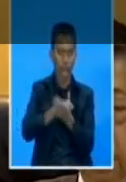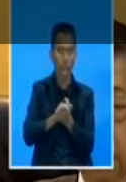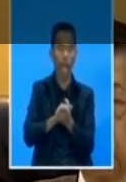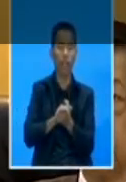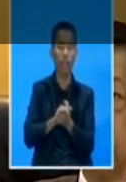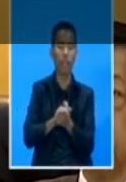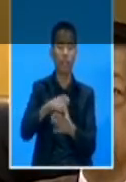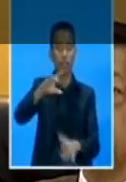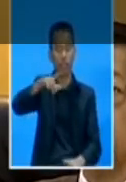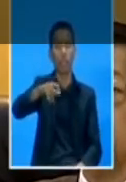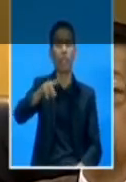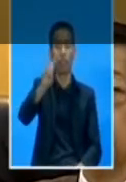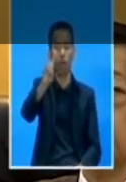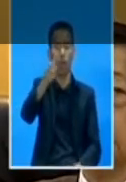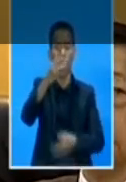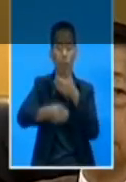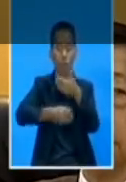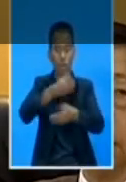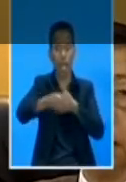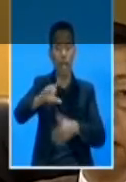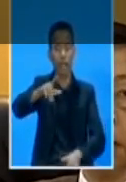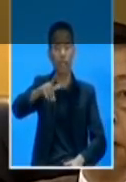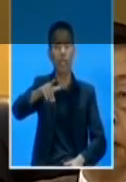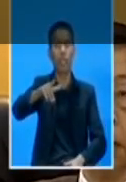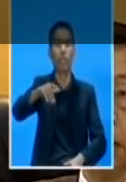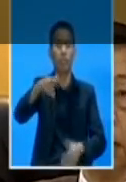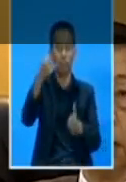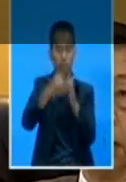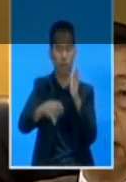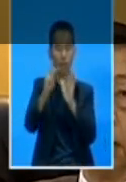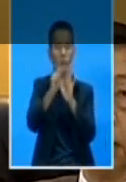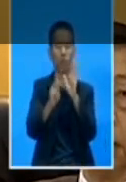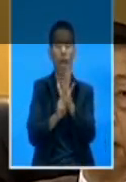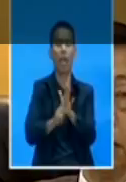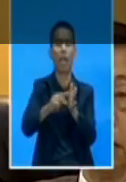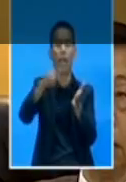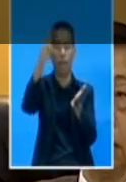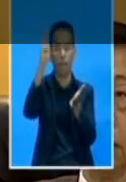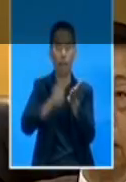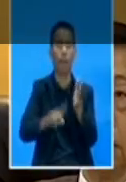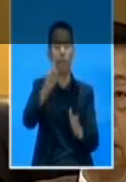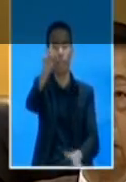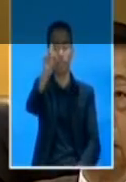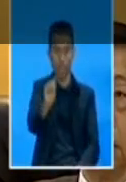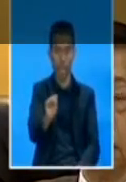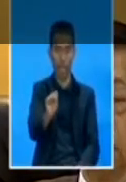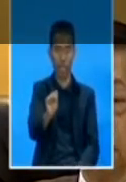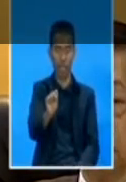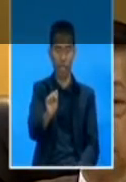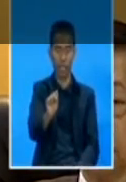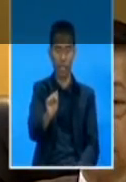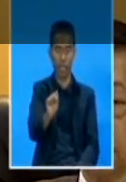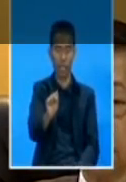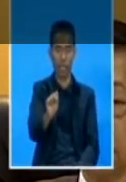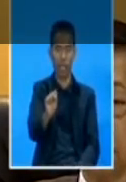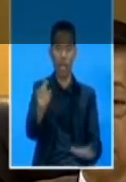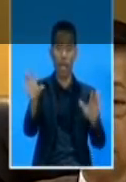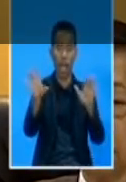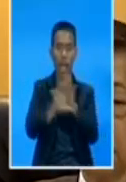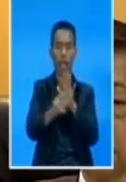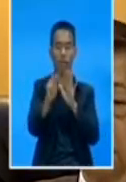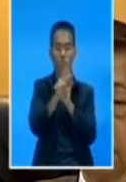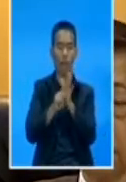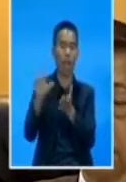เอาไปขายเป็นซีดีเถื่อนถูกปรับ 100,000 บาทเพราะเราไปลอกกฎหมายต่างประเทศมาลิ